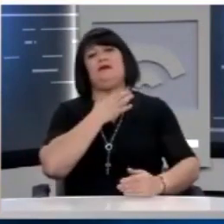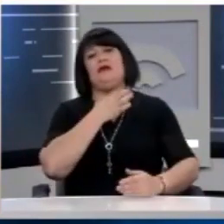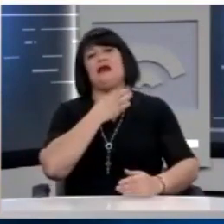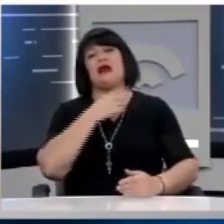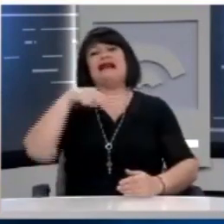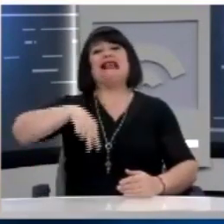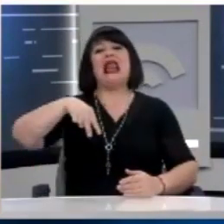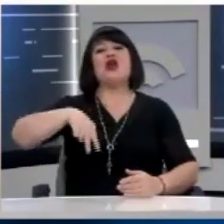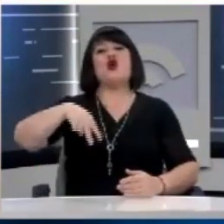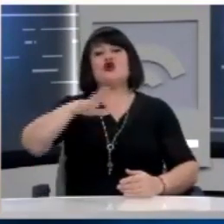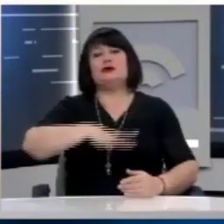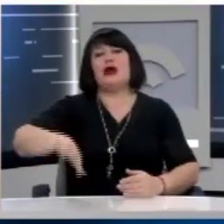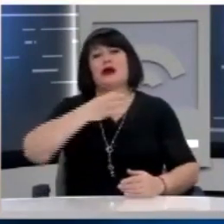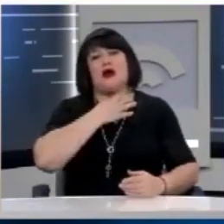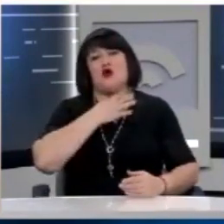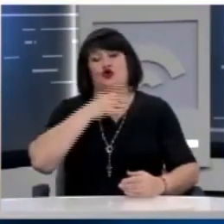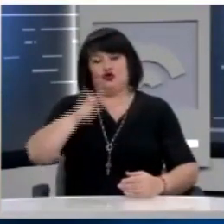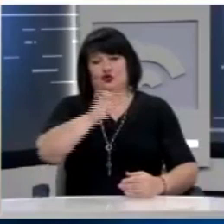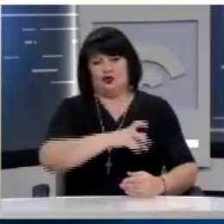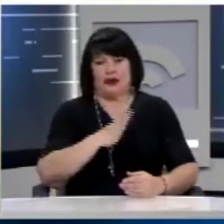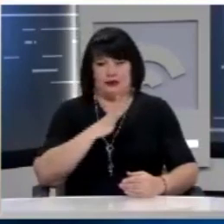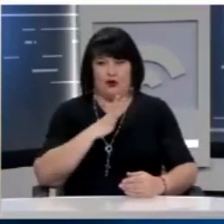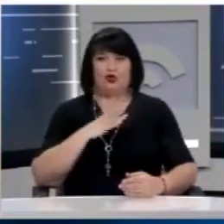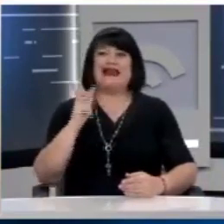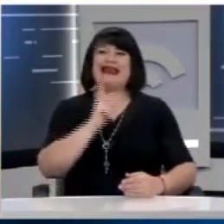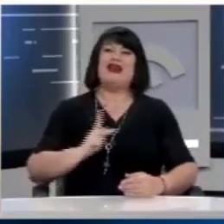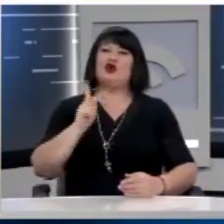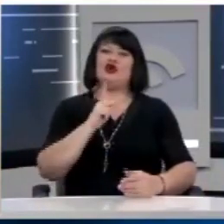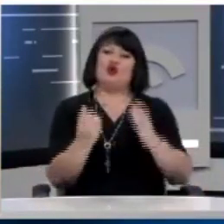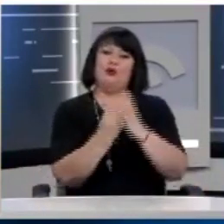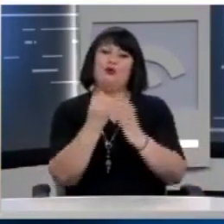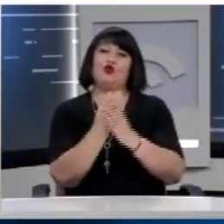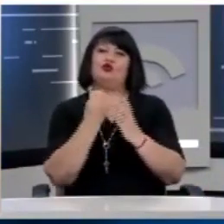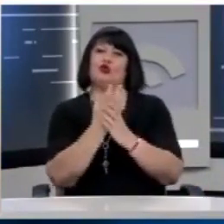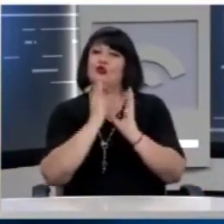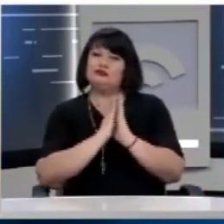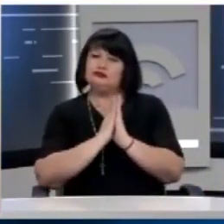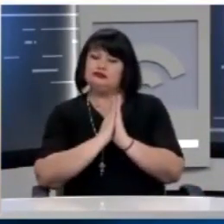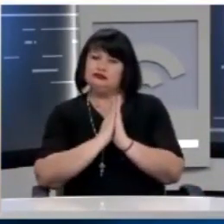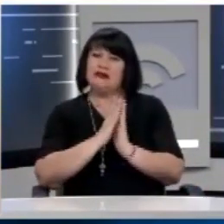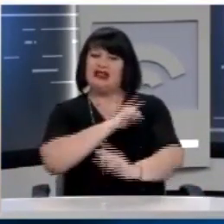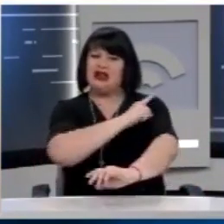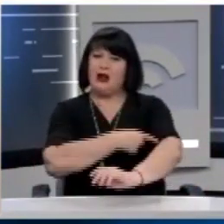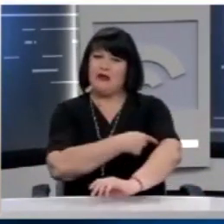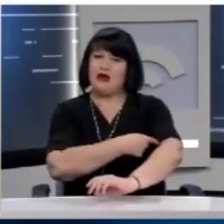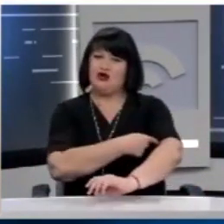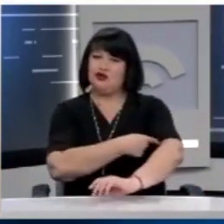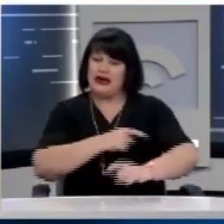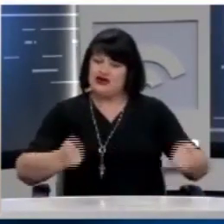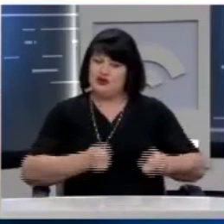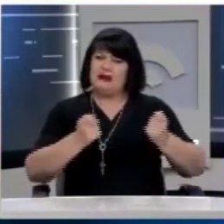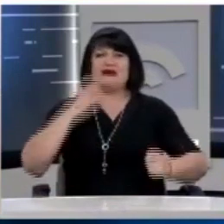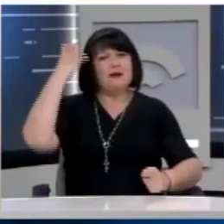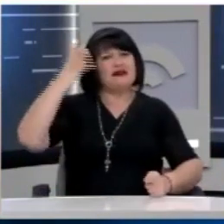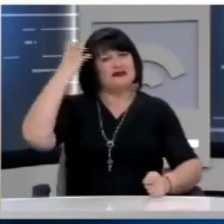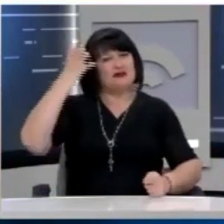διευρυμένων λαϊκών αναγκών μέσα από την κοινωνικοποίηση των παραγωγικών πηγών, των παραγωγικών δυνάμεων, τον